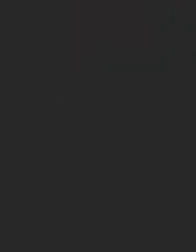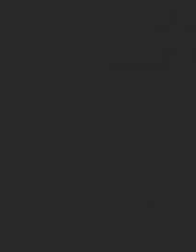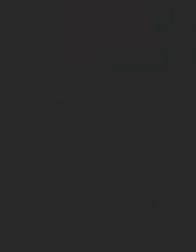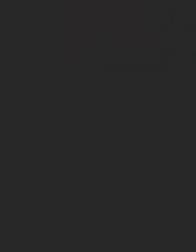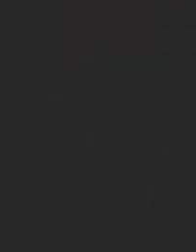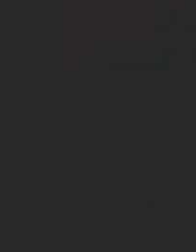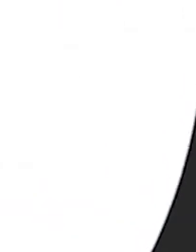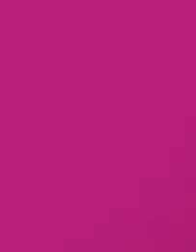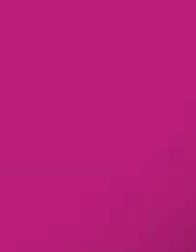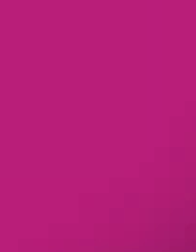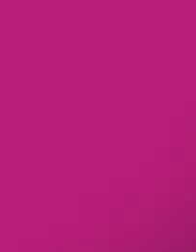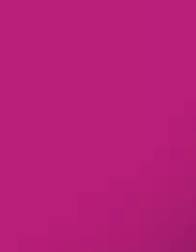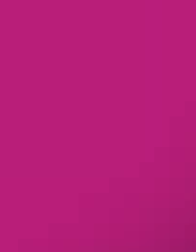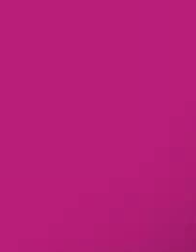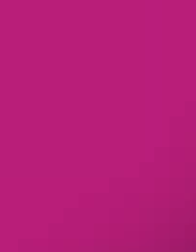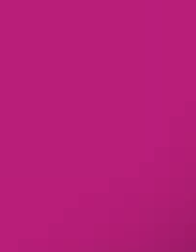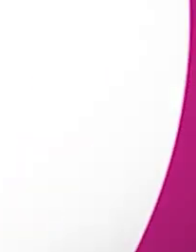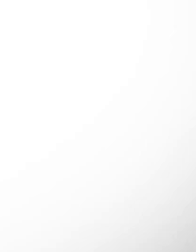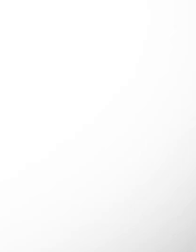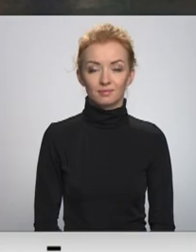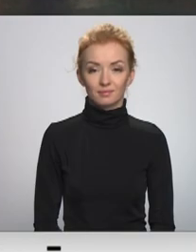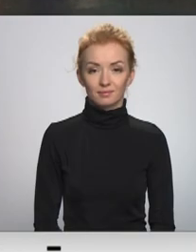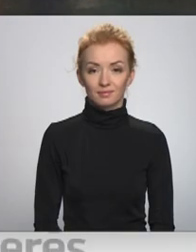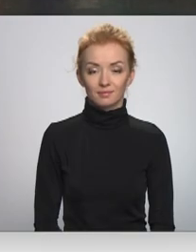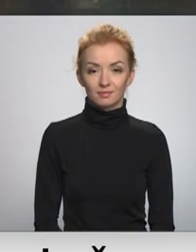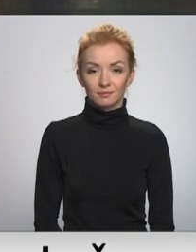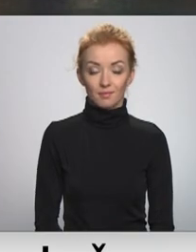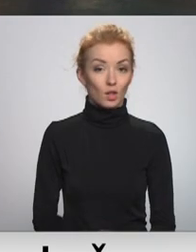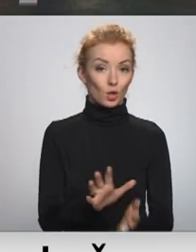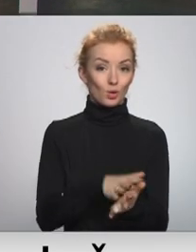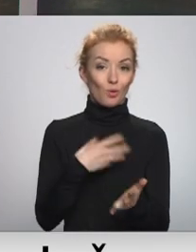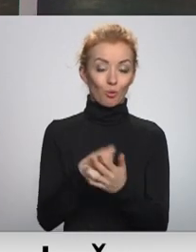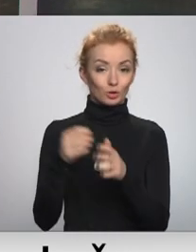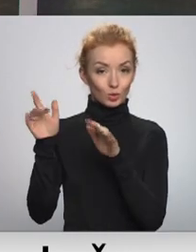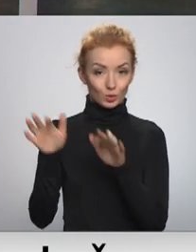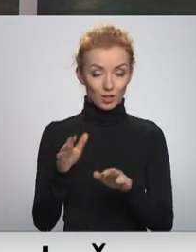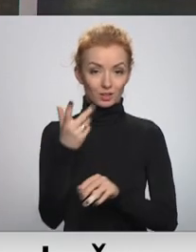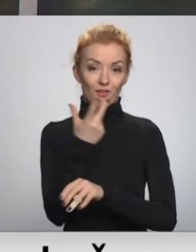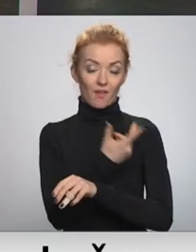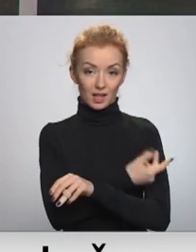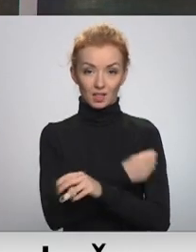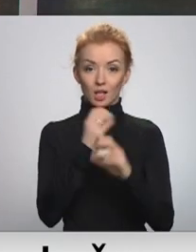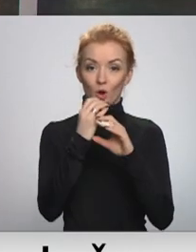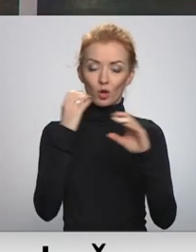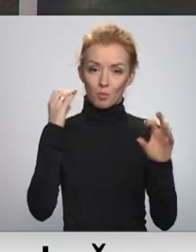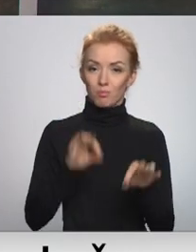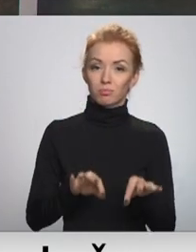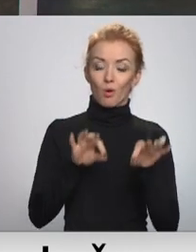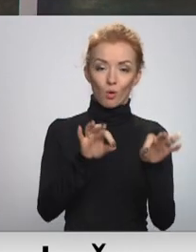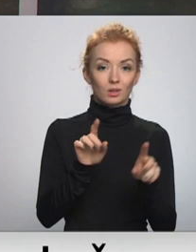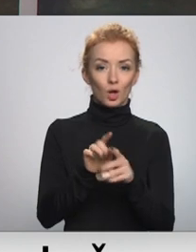Re, viss ēters ir te! Jau kopš rudens vakcinācijas autobusi dodas arī